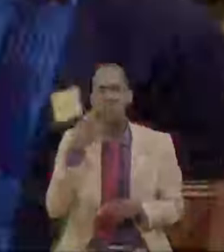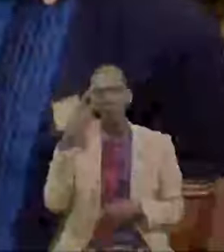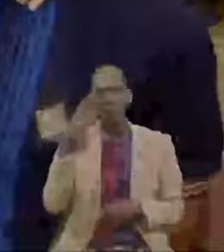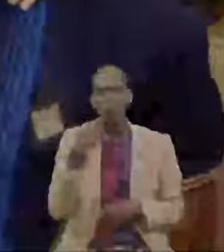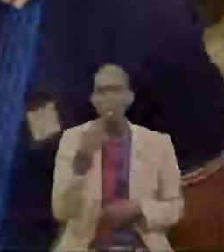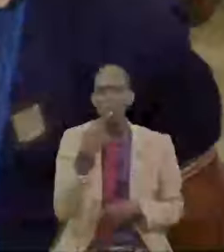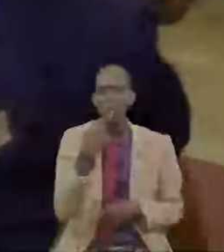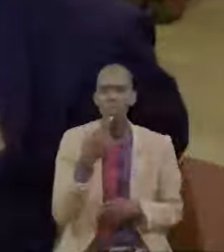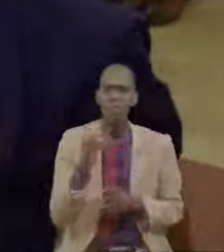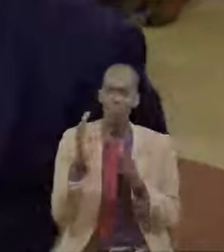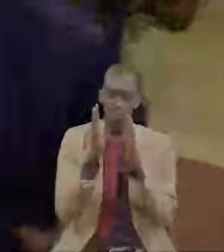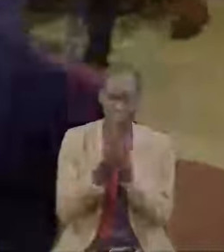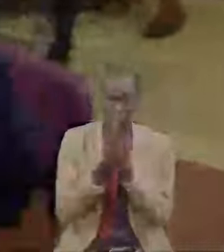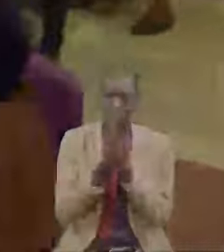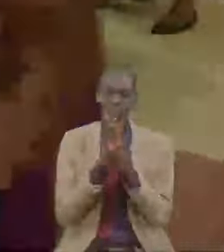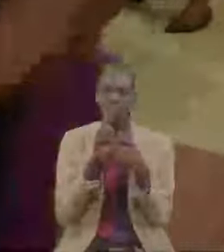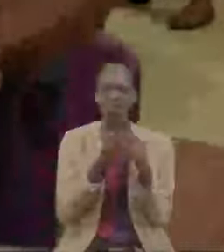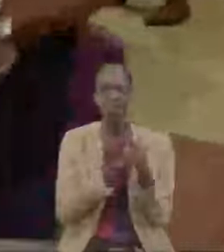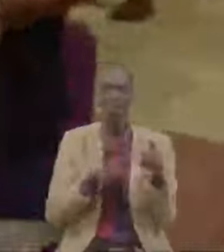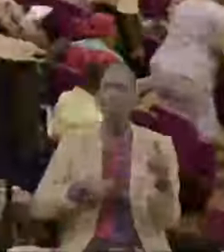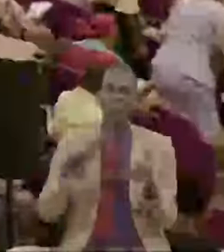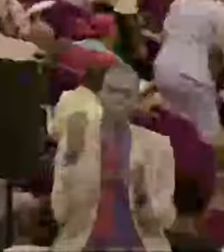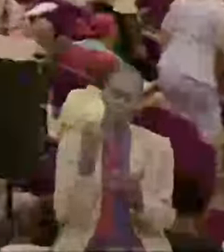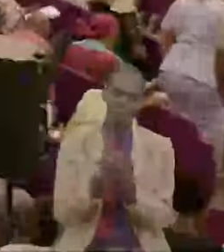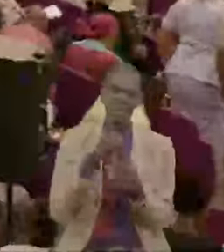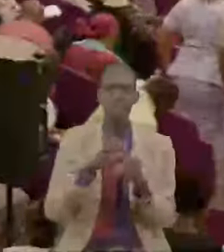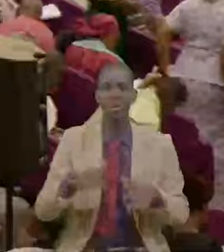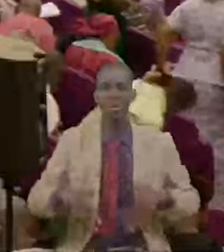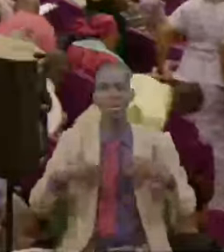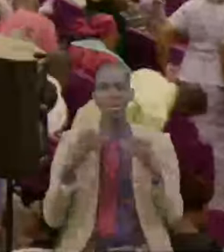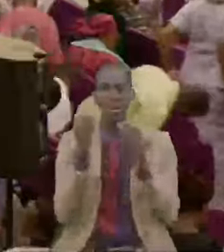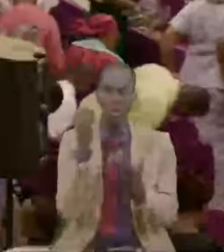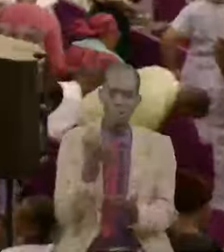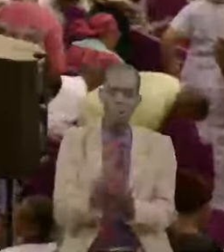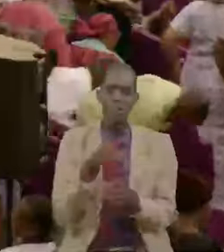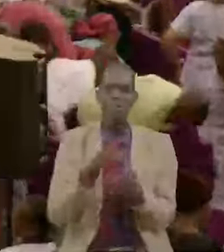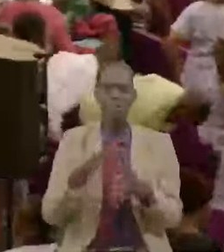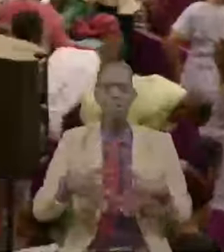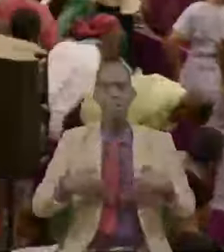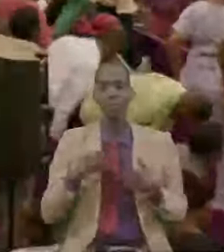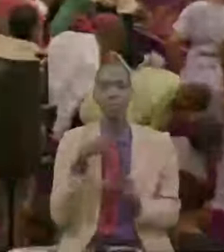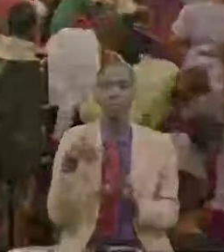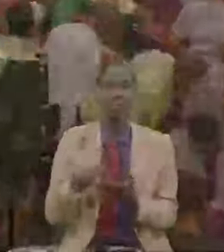Où êtes-vous? Dites-le au Seigneur, Amen, Amen, Amen.